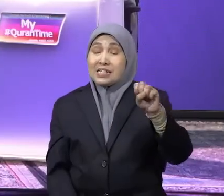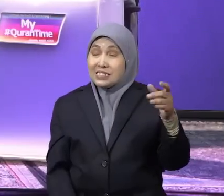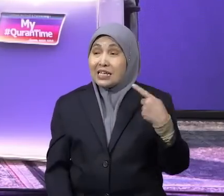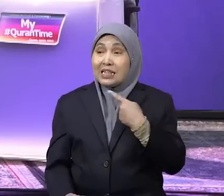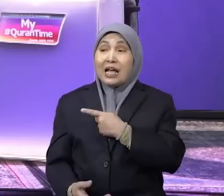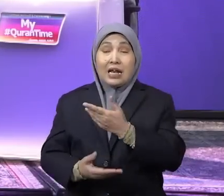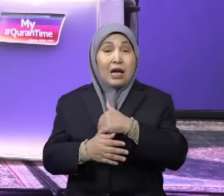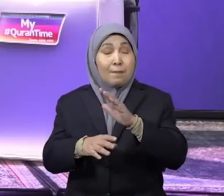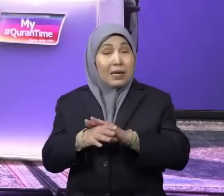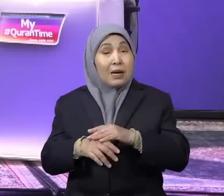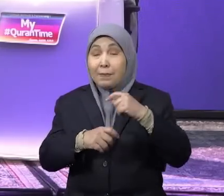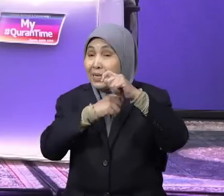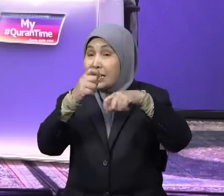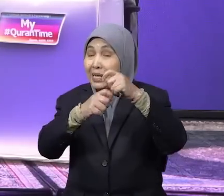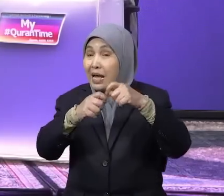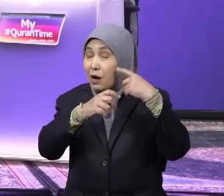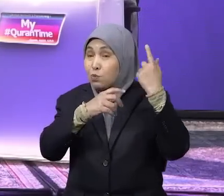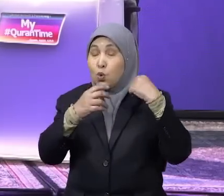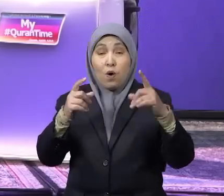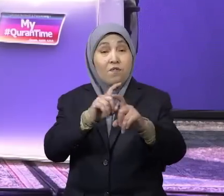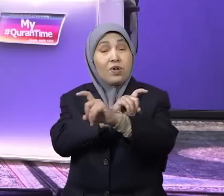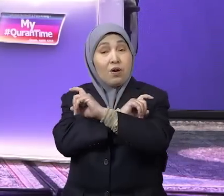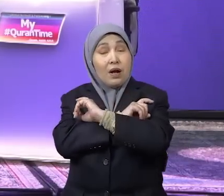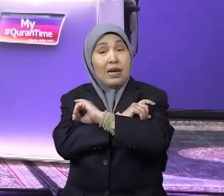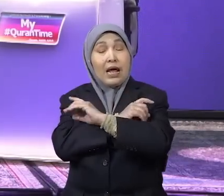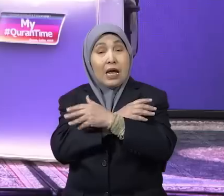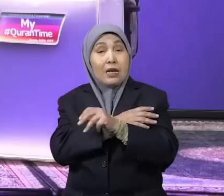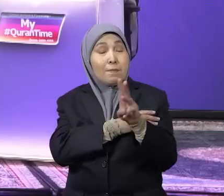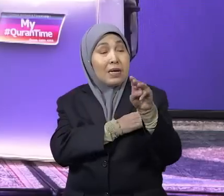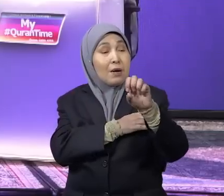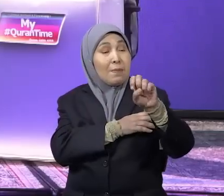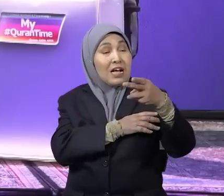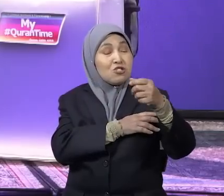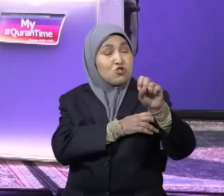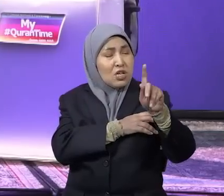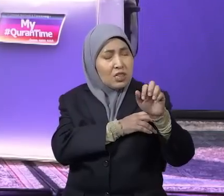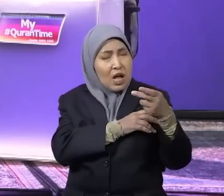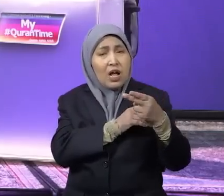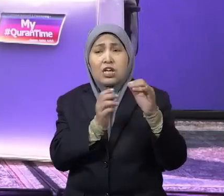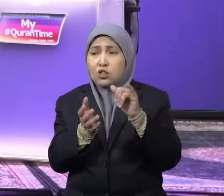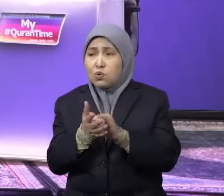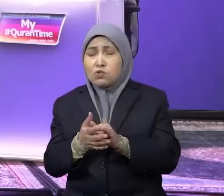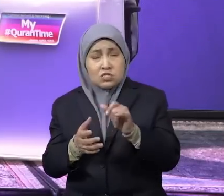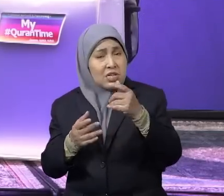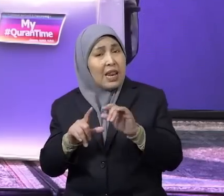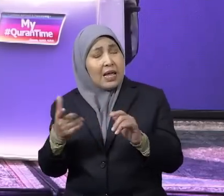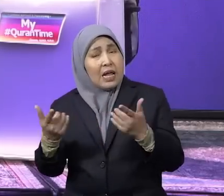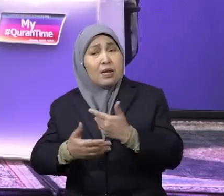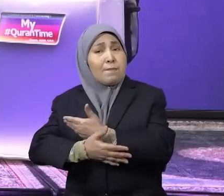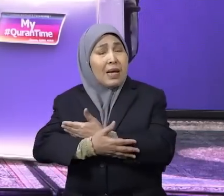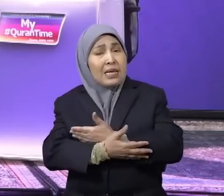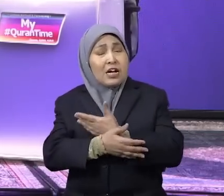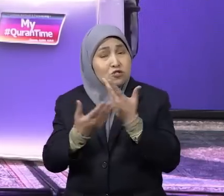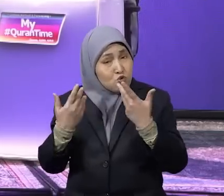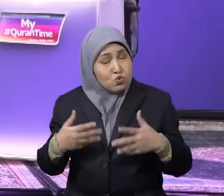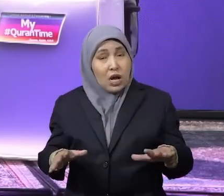kita ada anak kepada penyikat rambut bagi Fir'aun, iaitulah anak kepada Masyitah itu sendiri. Selain daripada seorang